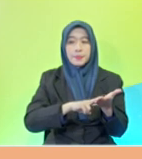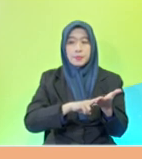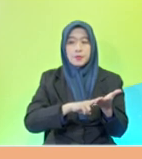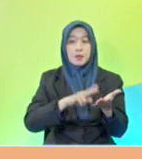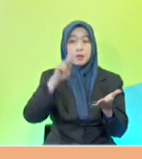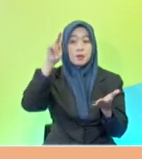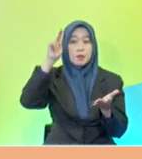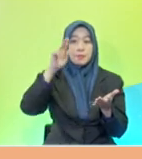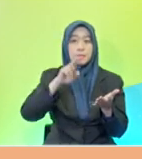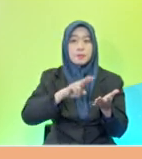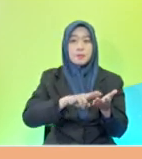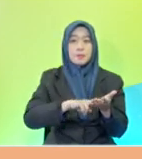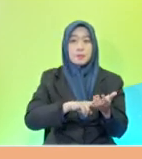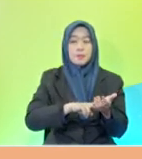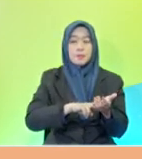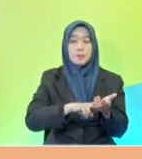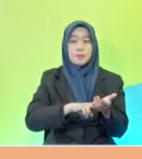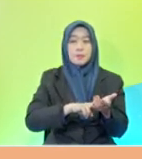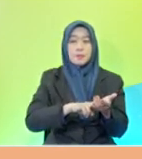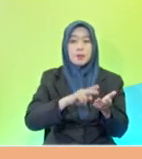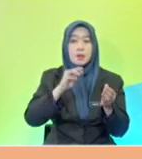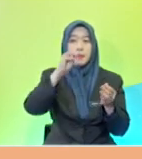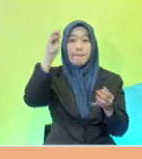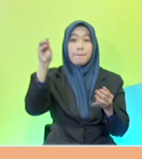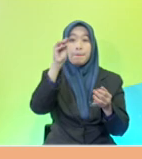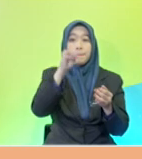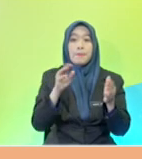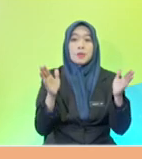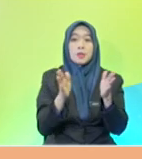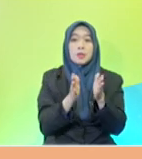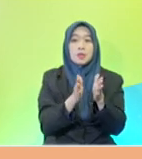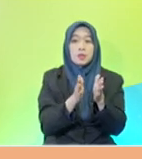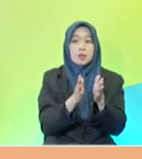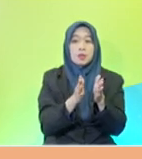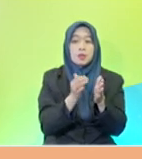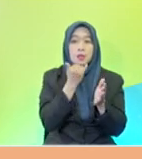Kalif. Okey, ustazah. Mim kecil Kalif. Mim kecil.